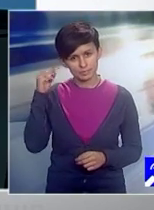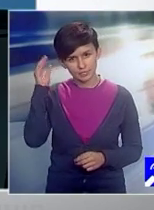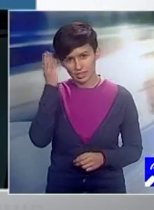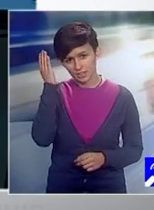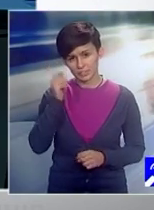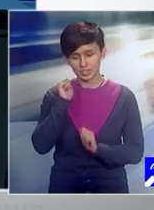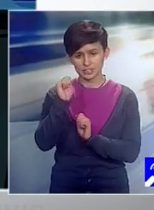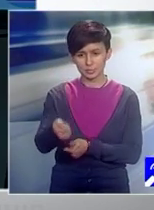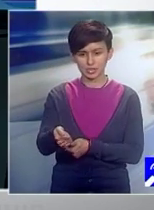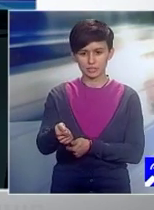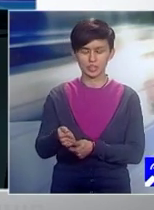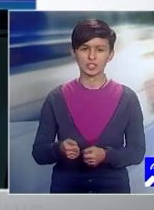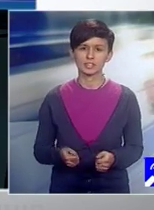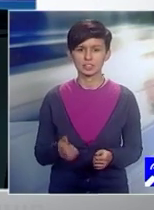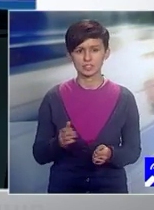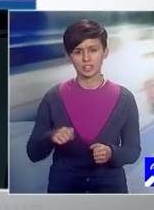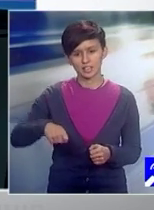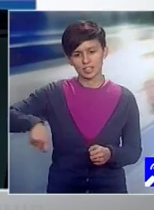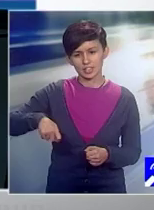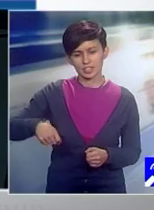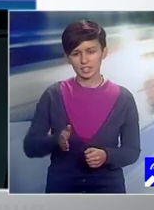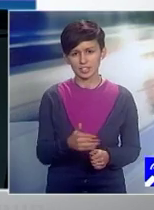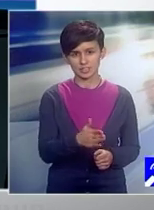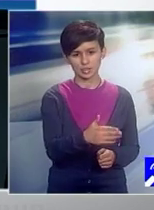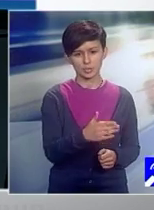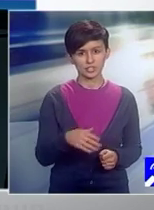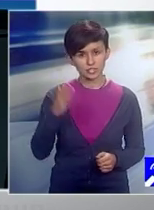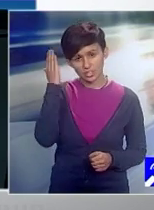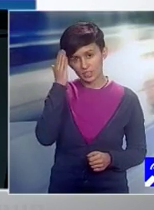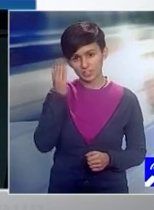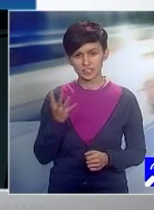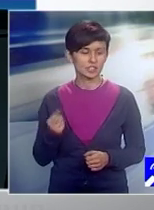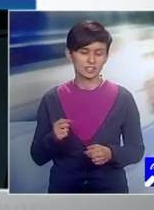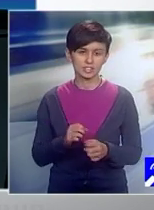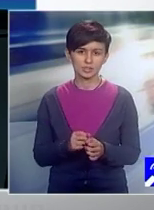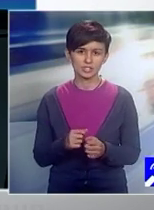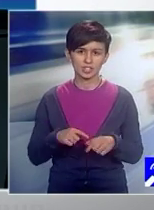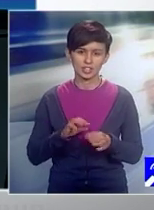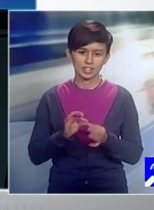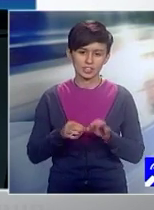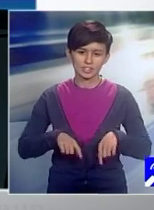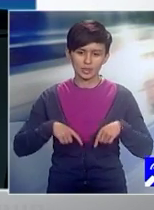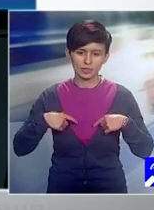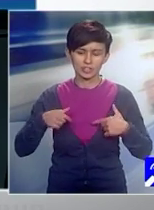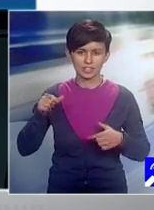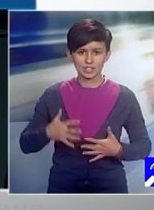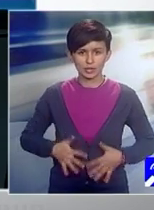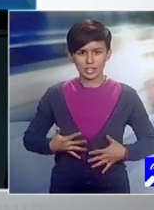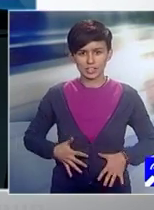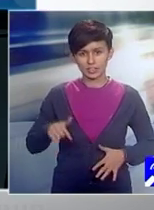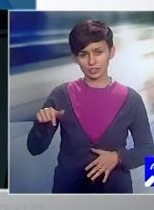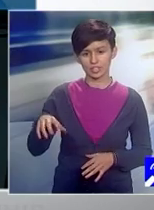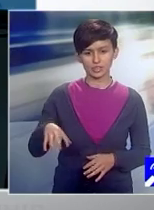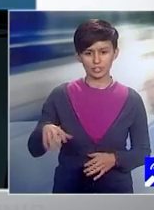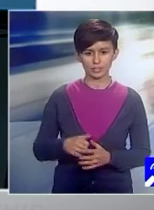doar haholii știu să petreacă. Și, în general, a învățat despre ce înseamnă viața haholilor, a ucrainenilor din aceste părți.